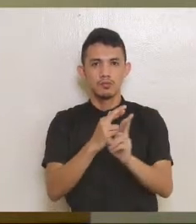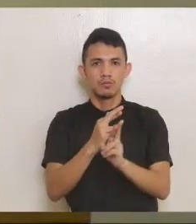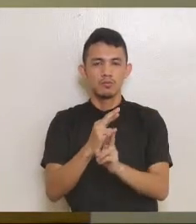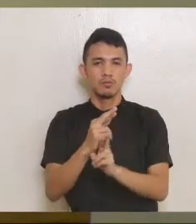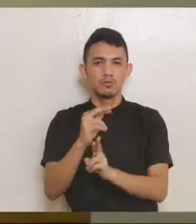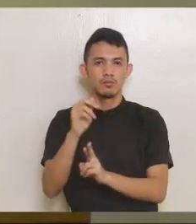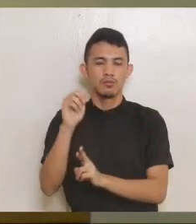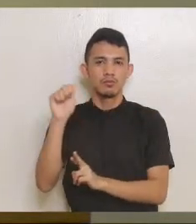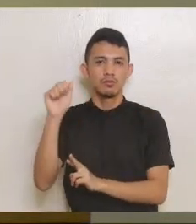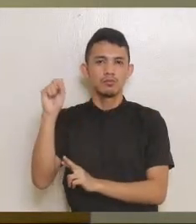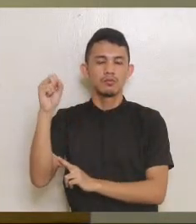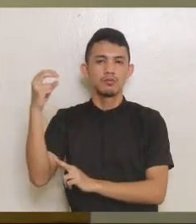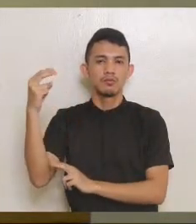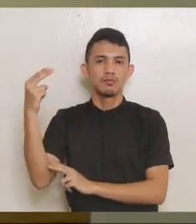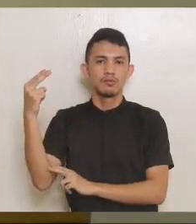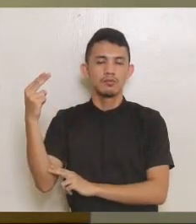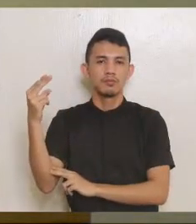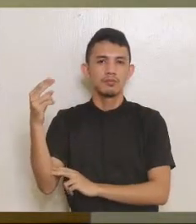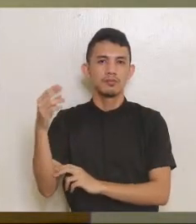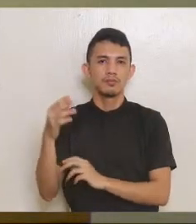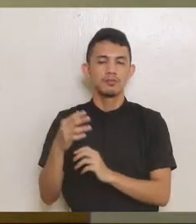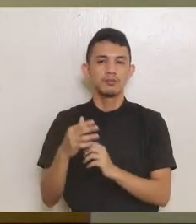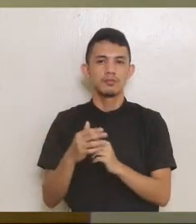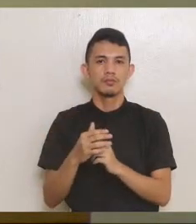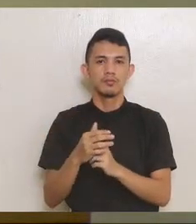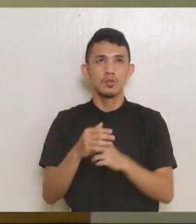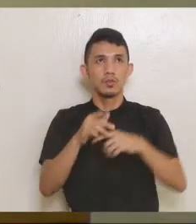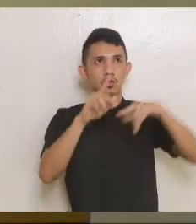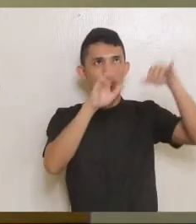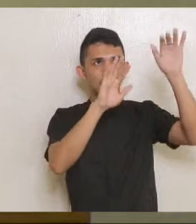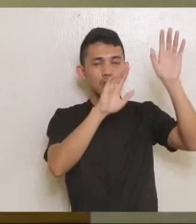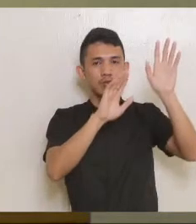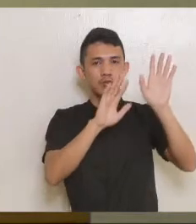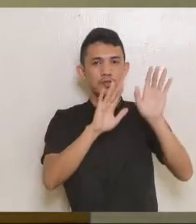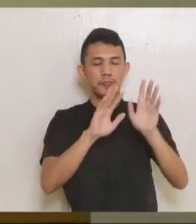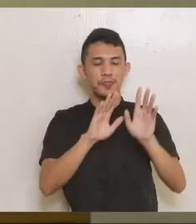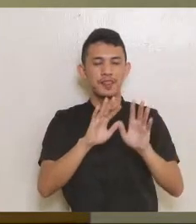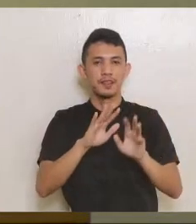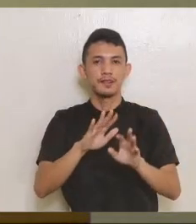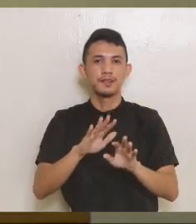buhok sa imong pagpadala sa imong espiritu